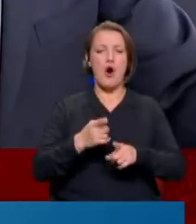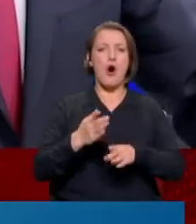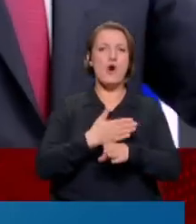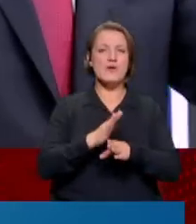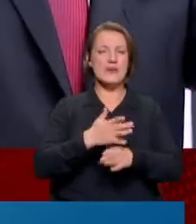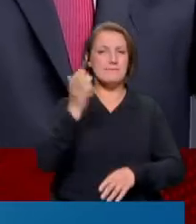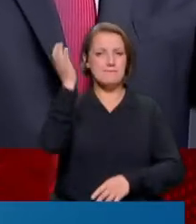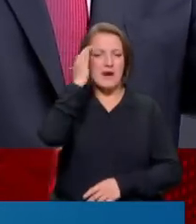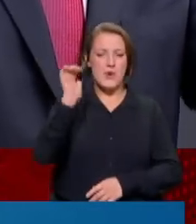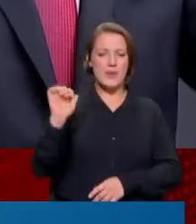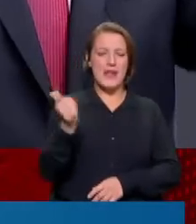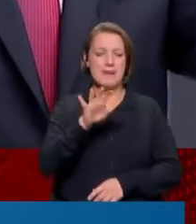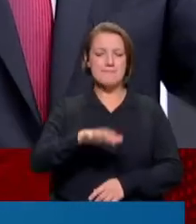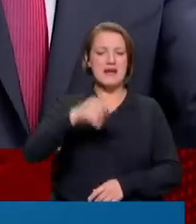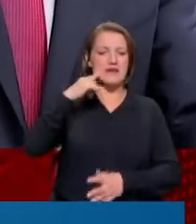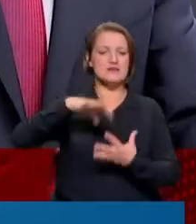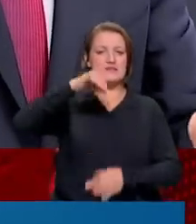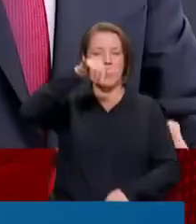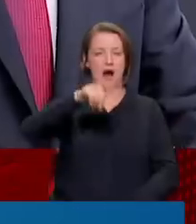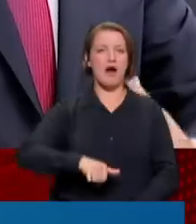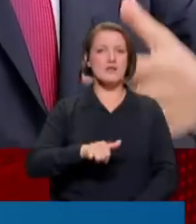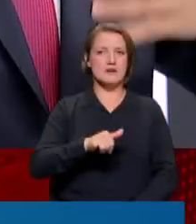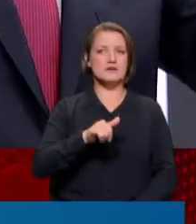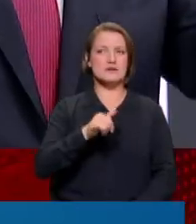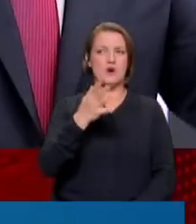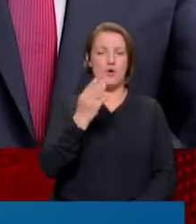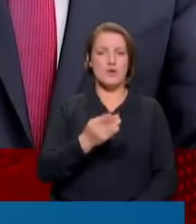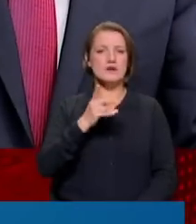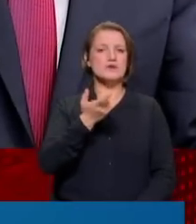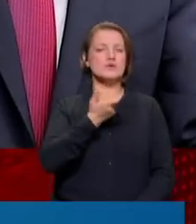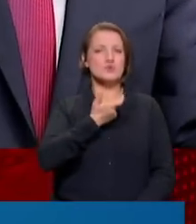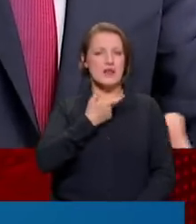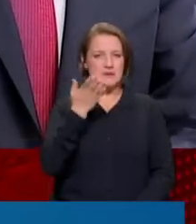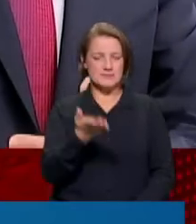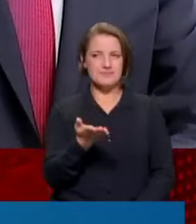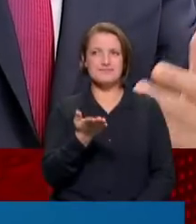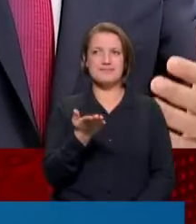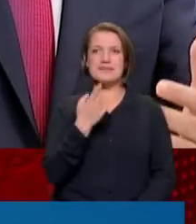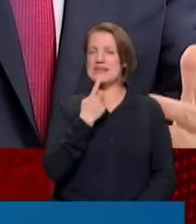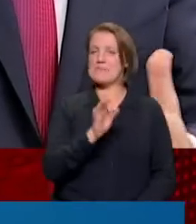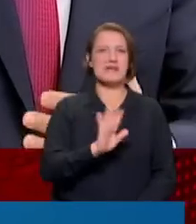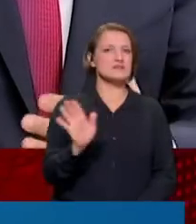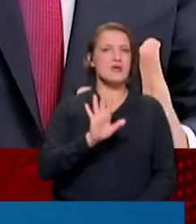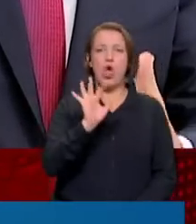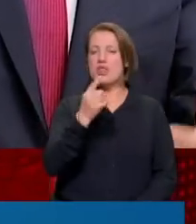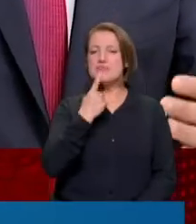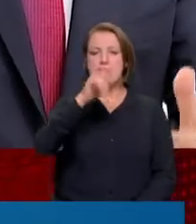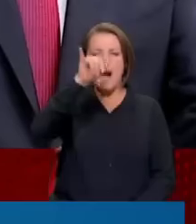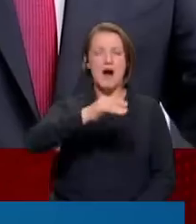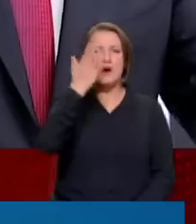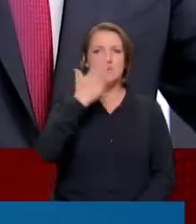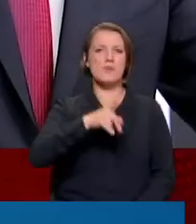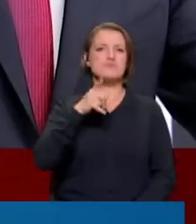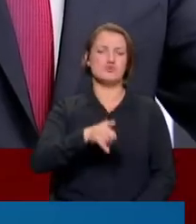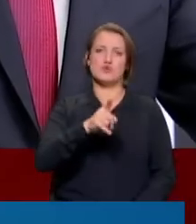ve temel değerleri merkez de insan haklarını konumlandırdığı konumlandırdığı yok Bunu